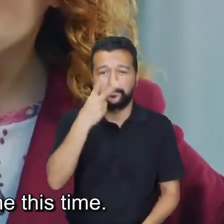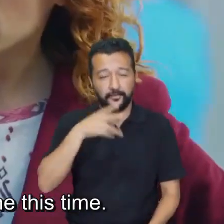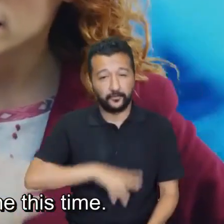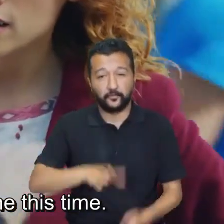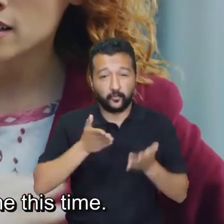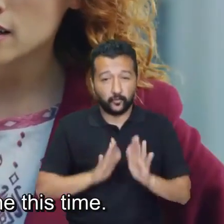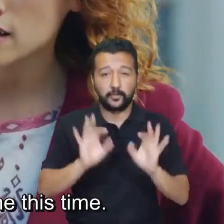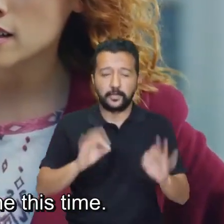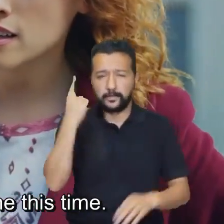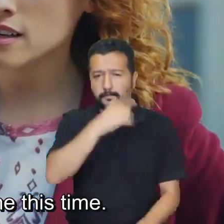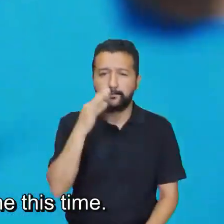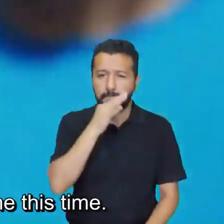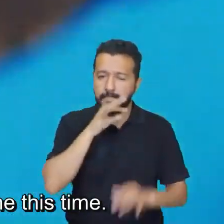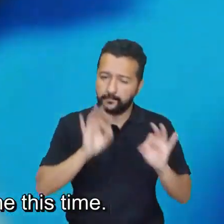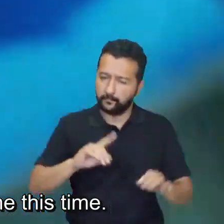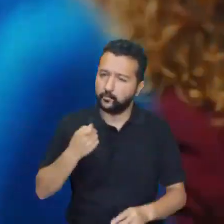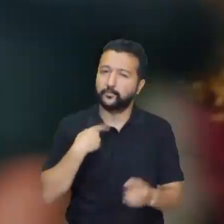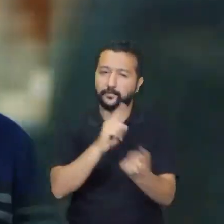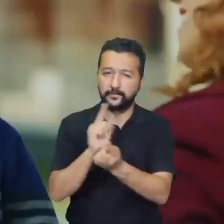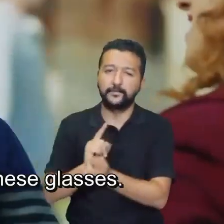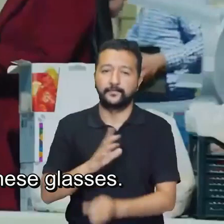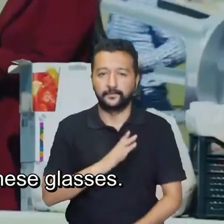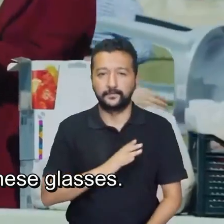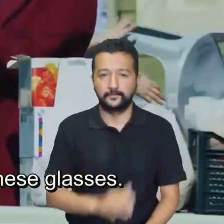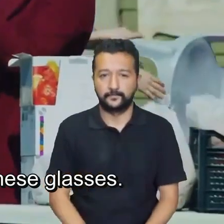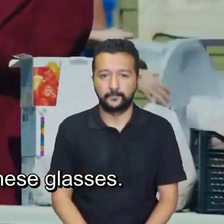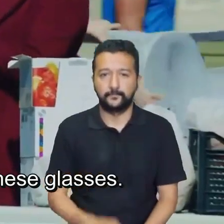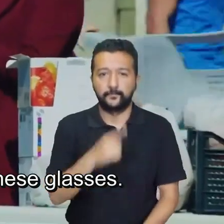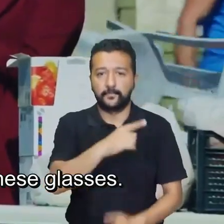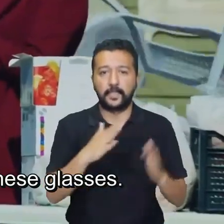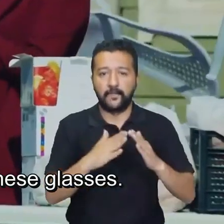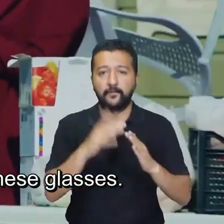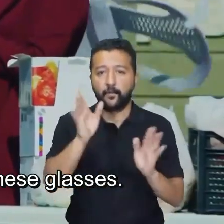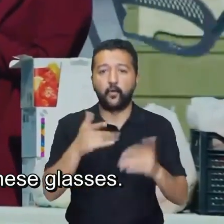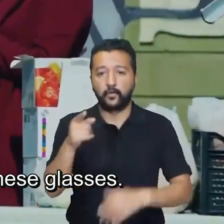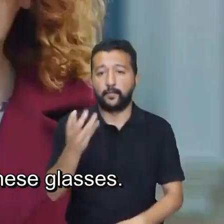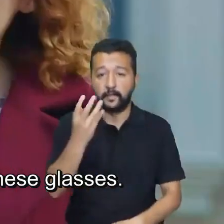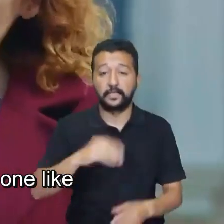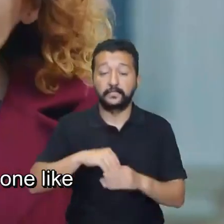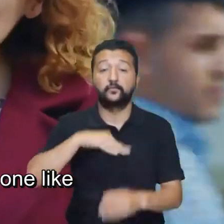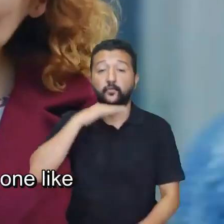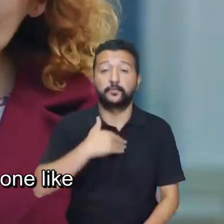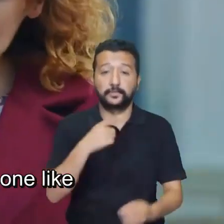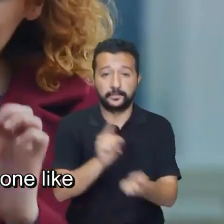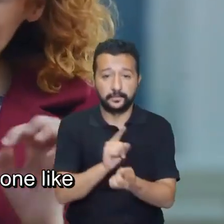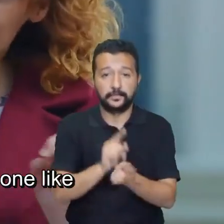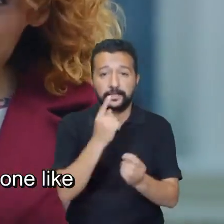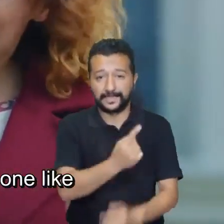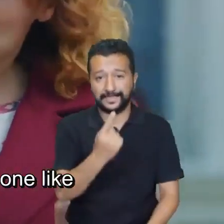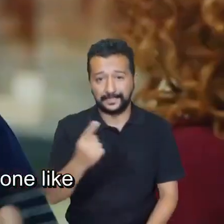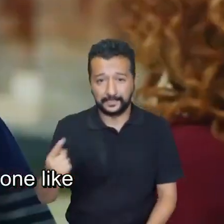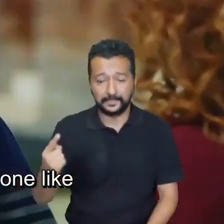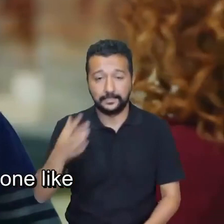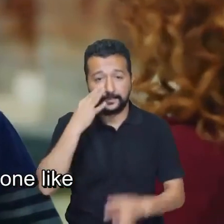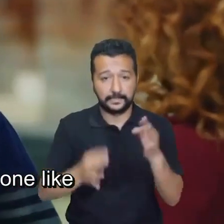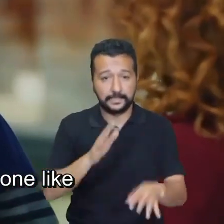ya, kesin bana benzeyen bir kişiyi bu ara bulacağım. Evin bir odası bu bardaklarla dolu. Evet. Ben sana bunları böyle tek tek